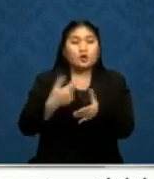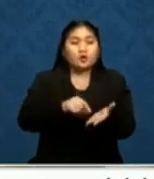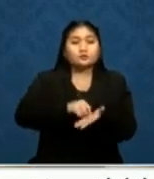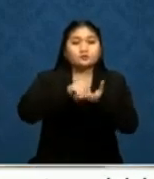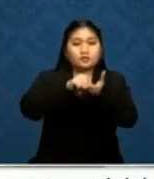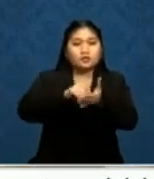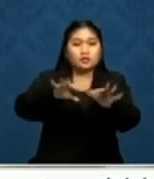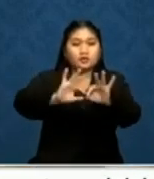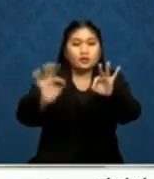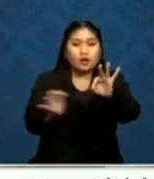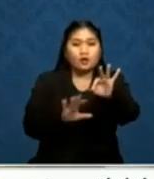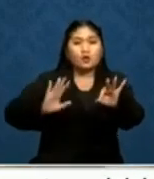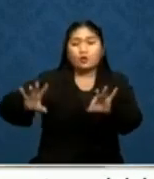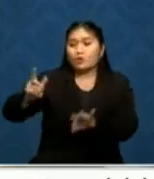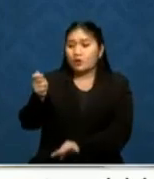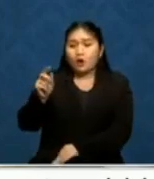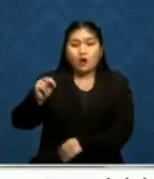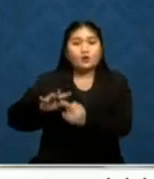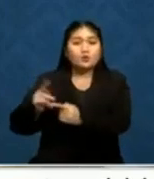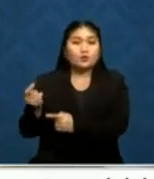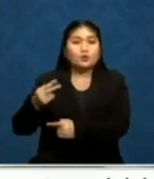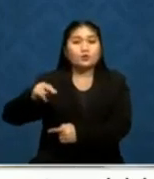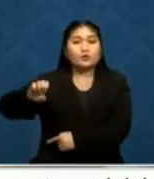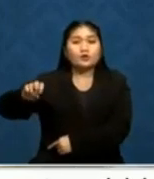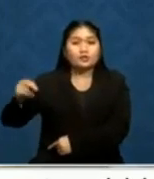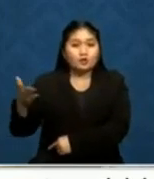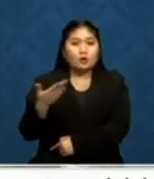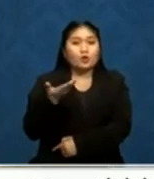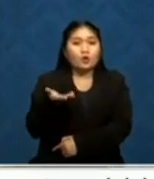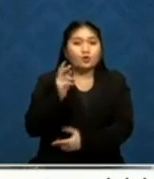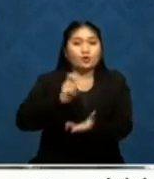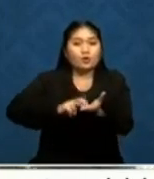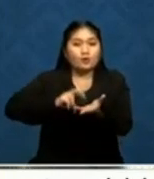ของท่านอนุทินชาญวีรกุลเป็นร่างหลักครับขอผู้รับรองด้วยครับ